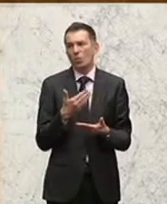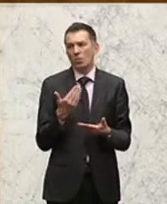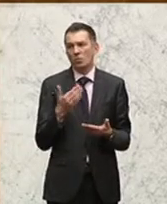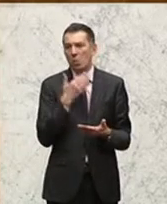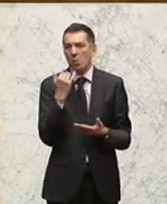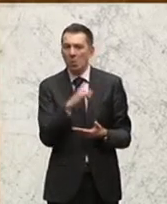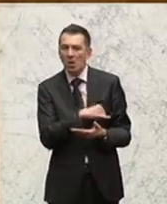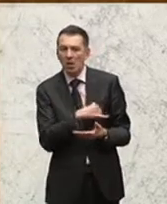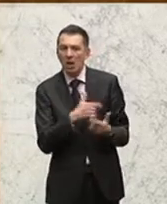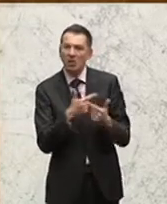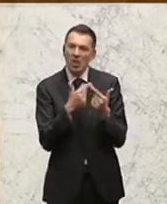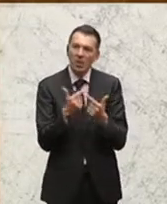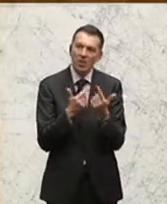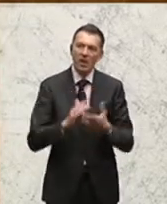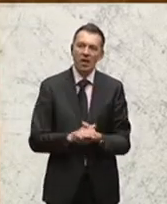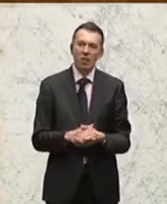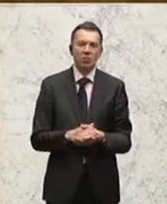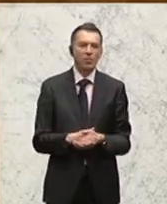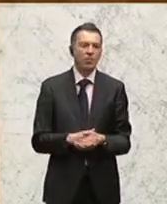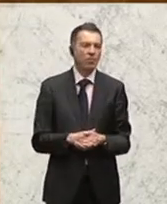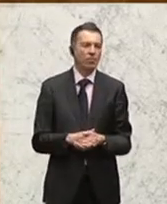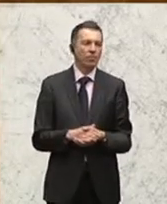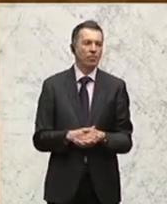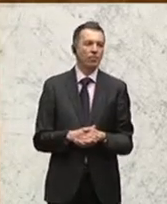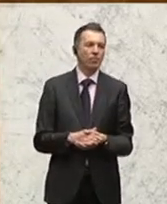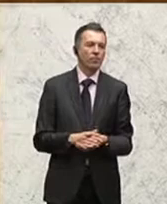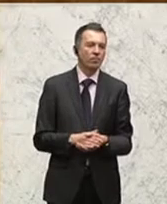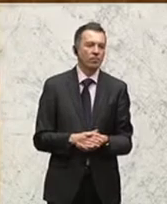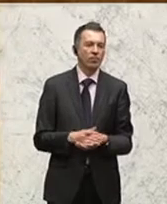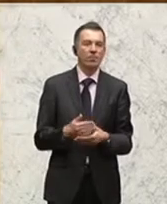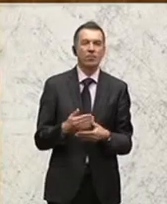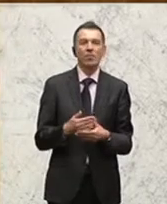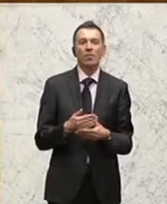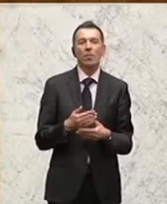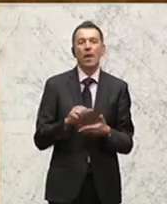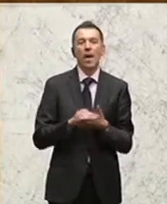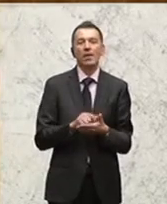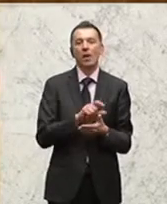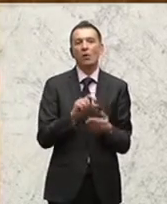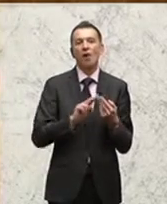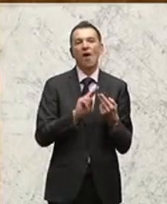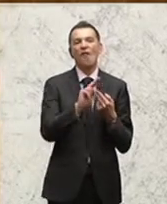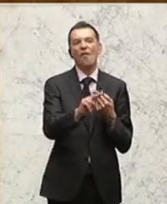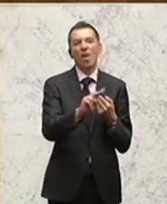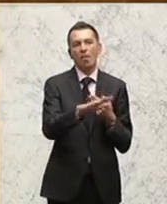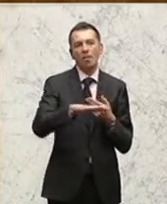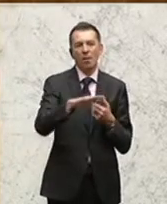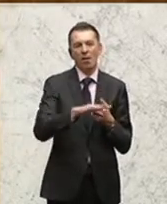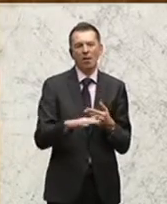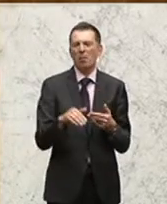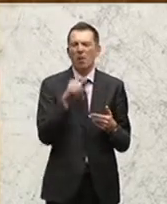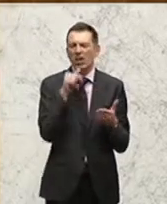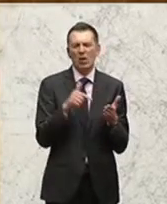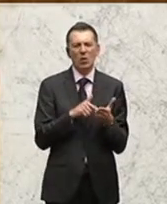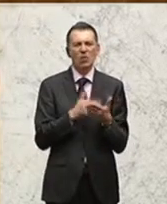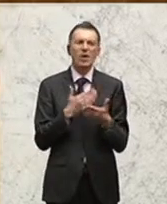Ausmaß interessiert ist an einer Aufklärung, als notwendig ist, eher in fachfernen Kreisen natürlich dieser Eindruck, aber den hat man nicht notwendig und daher